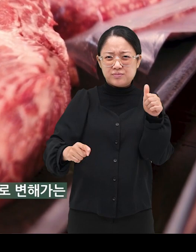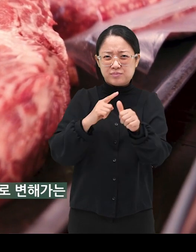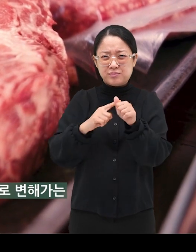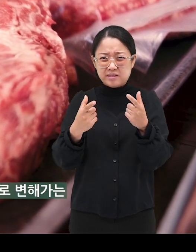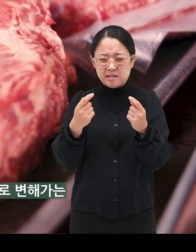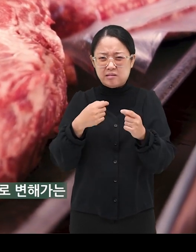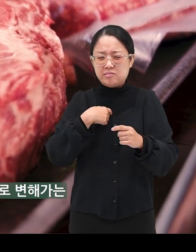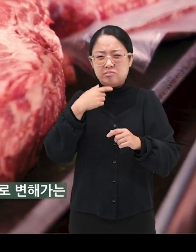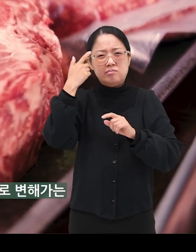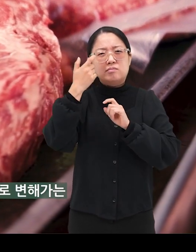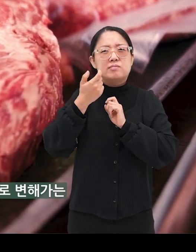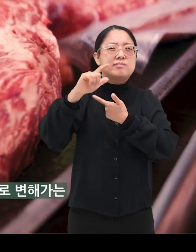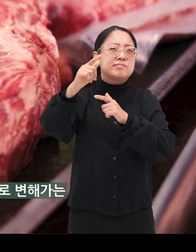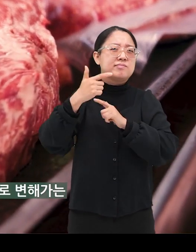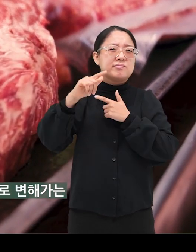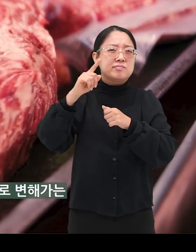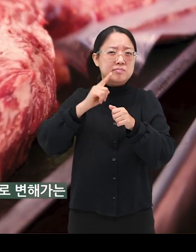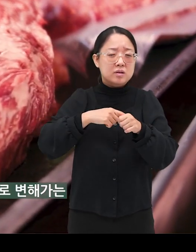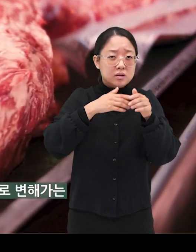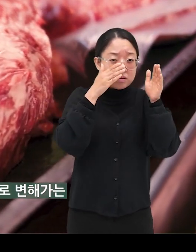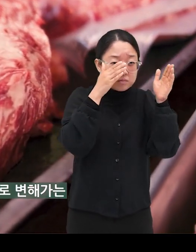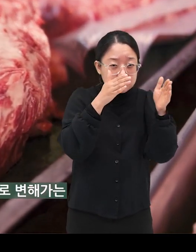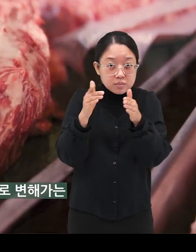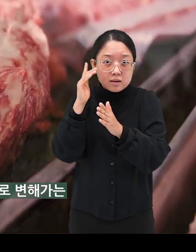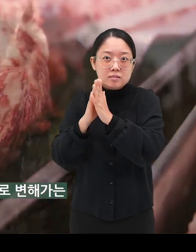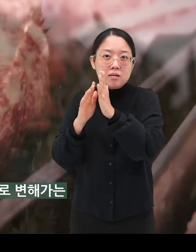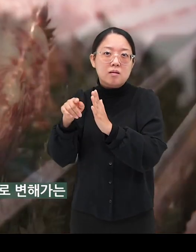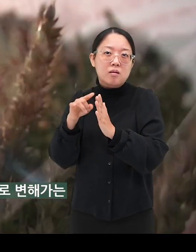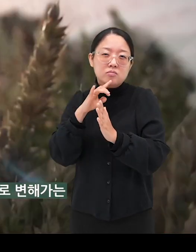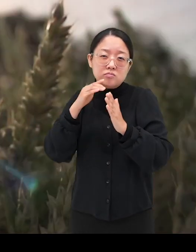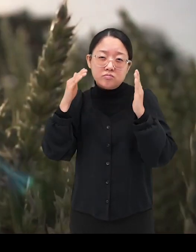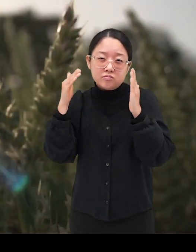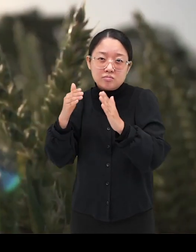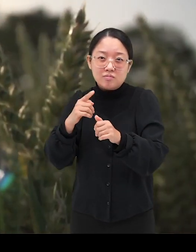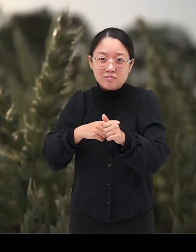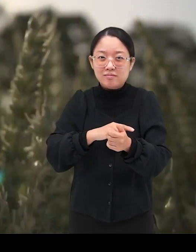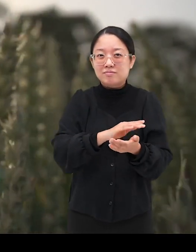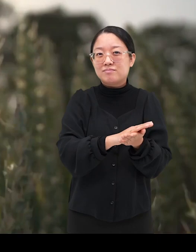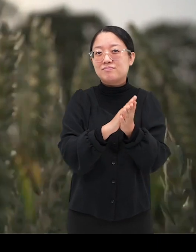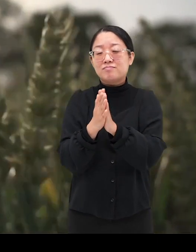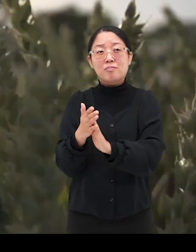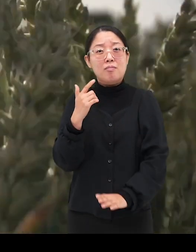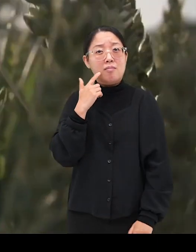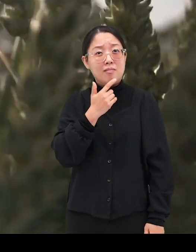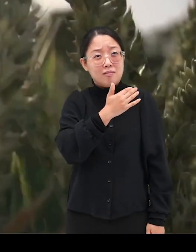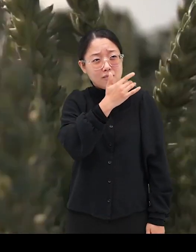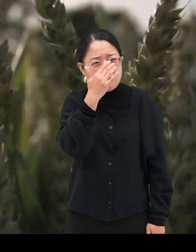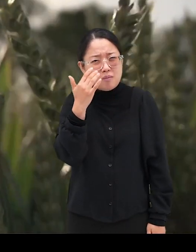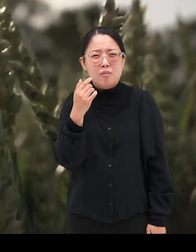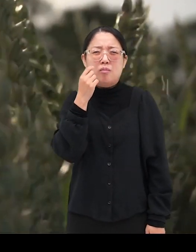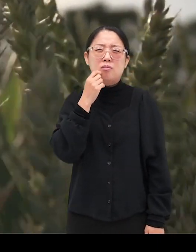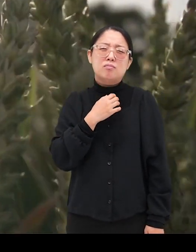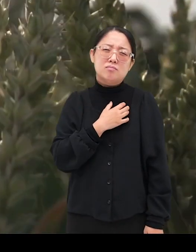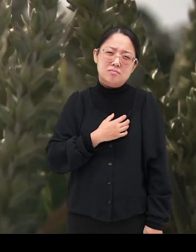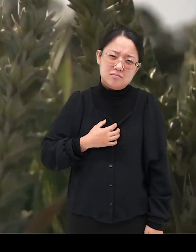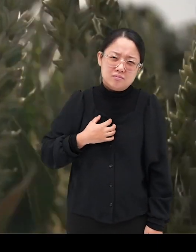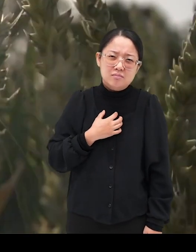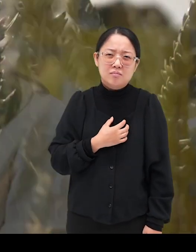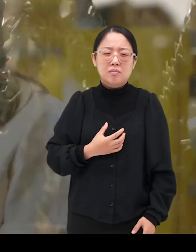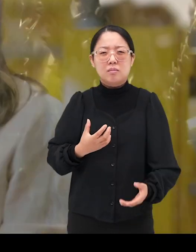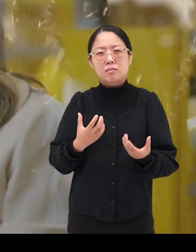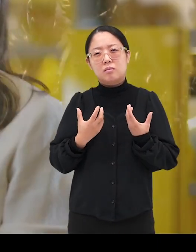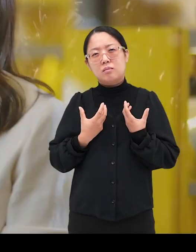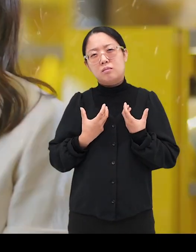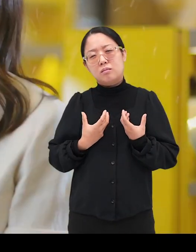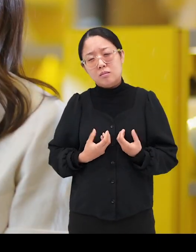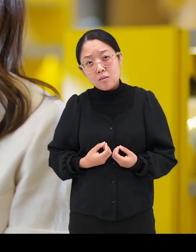그 폭력에 저항을 하는 한 여성이 점점 식물로 변해가는 그 아름답고 또 슬프기도 하고 처절하기도 하고 그럼